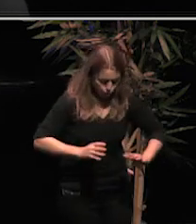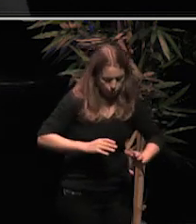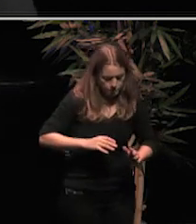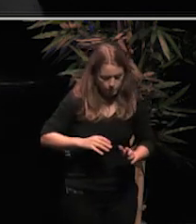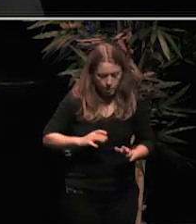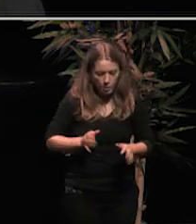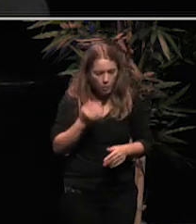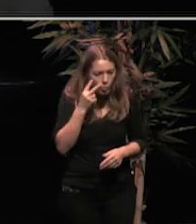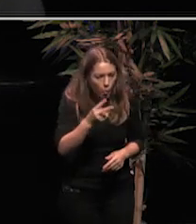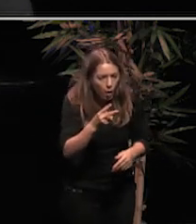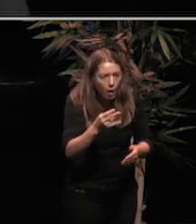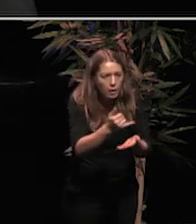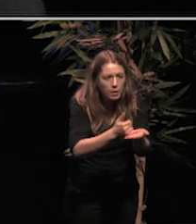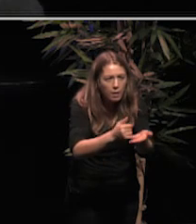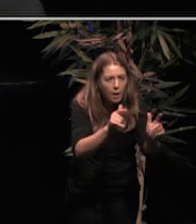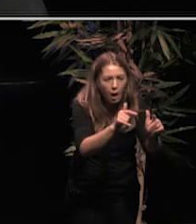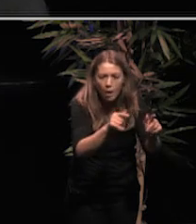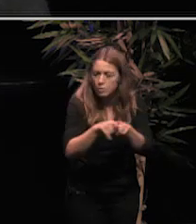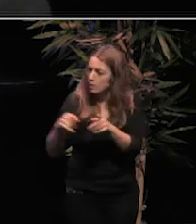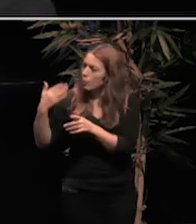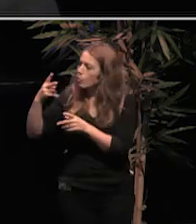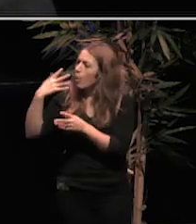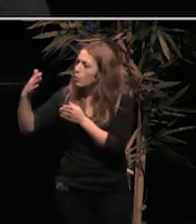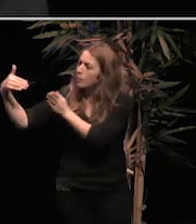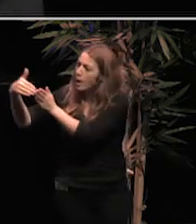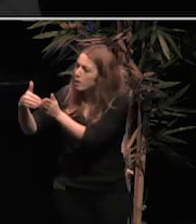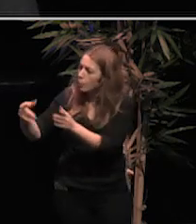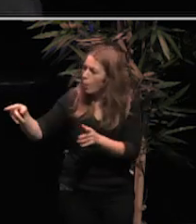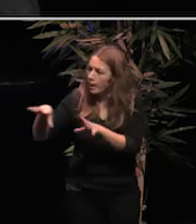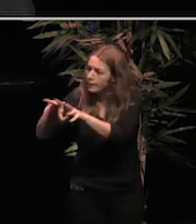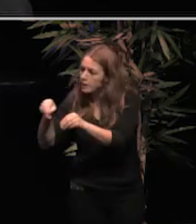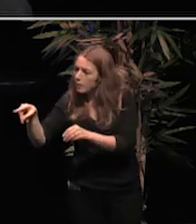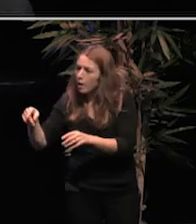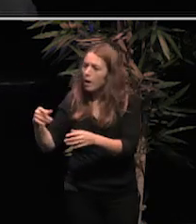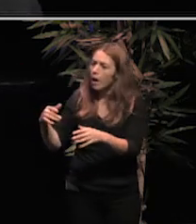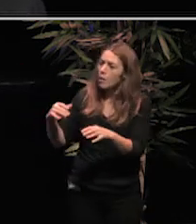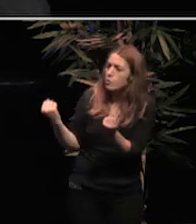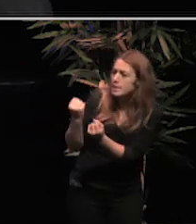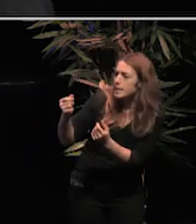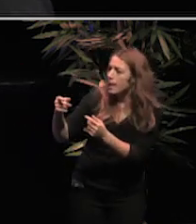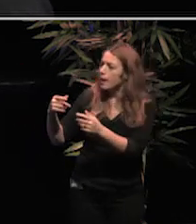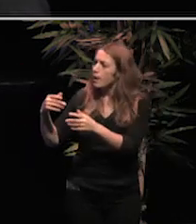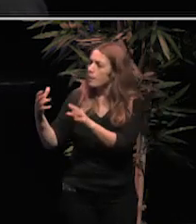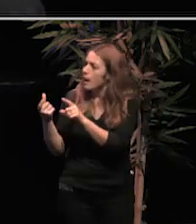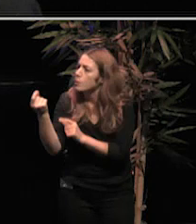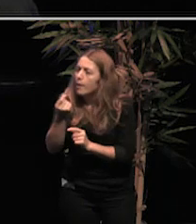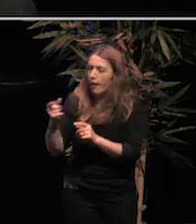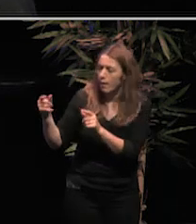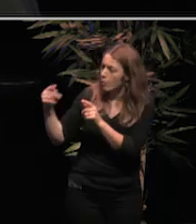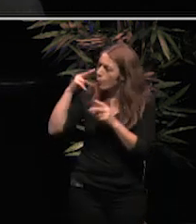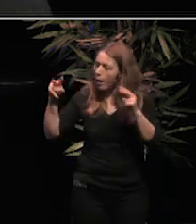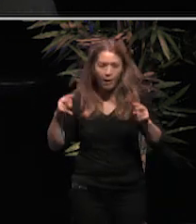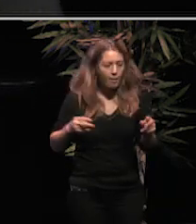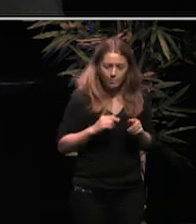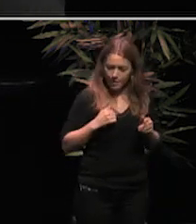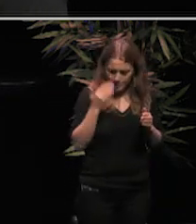l'île approche, il commence à y avoir des bateaux qui arrivent à votre rencontre, votre équipe, les partenaires, les sponsors. Et donc c'est, voilà, c'est un moment